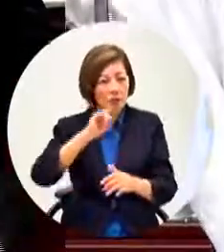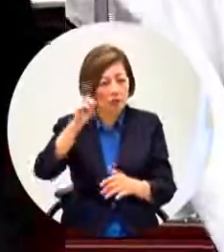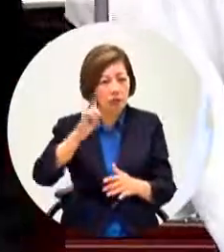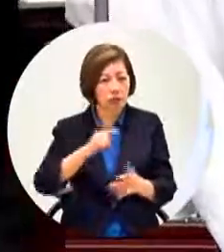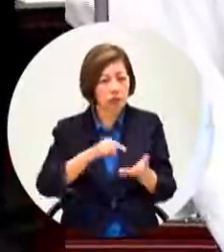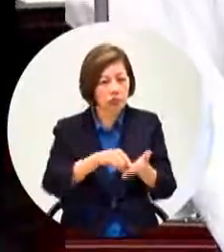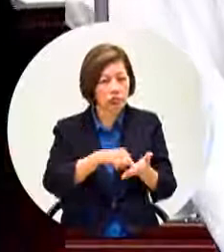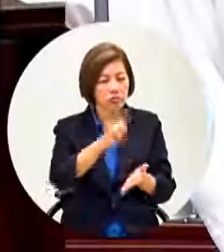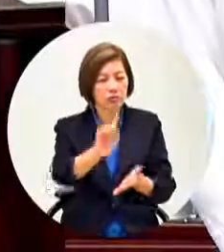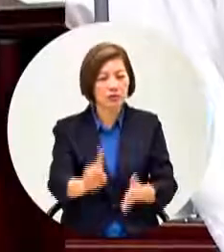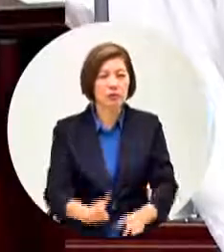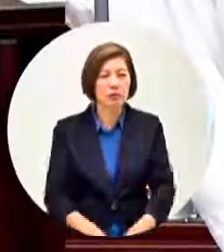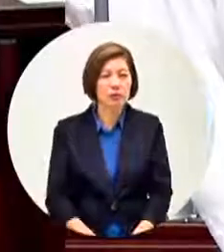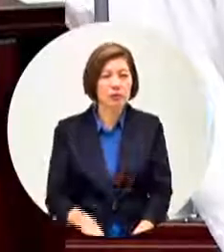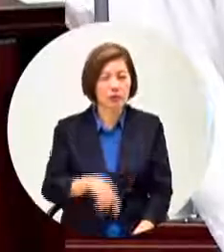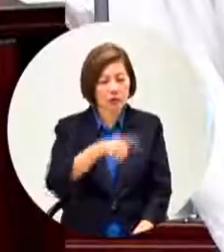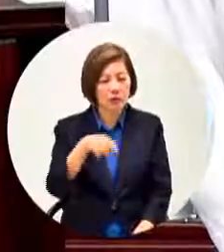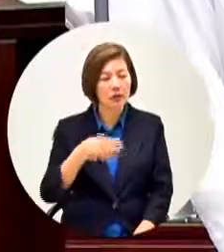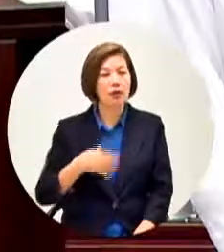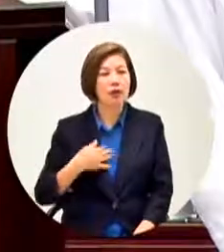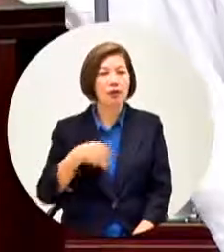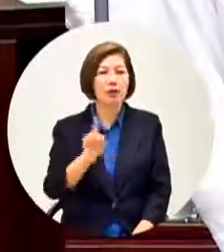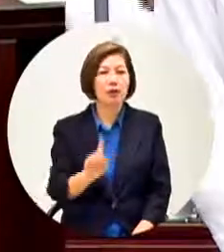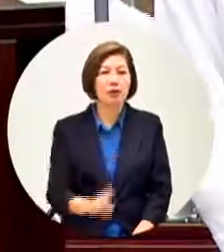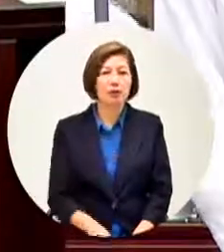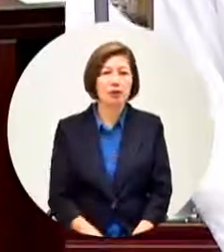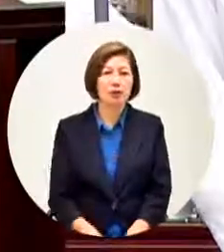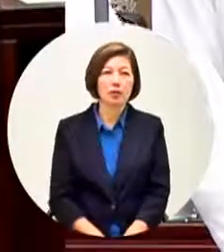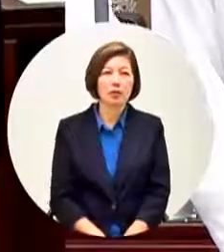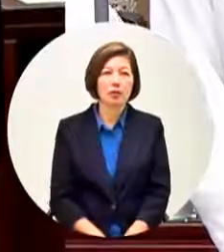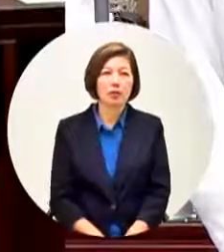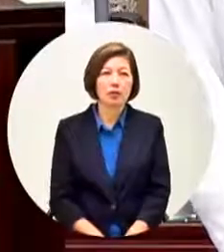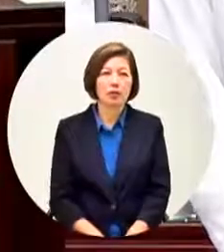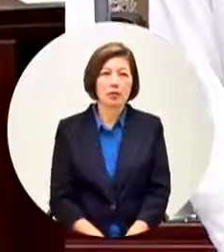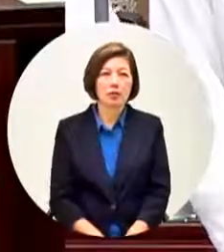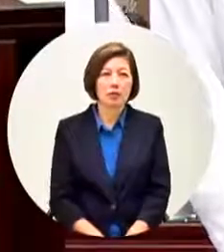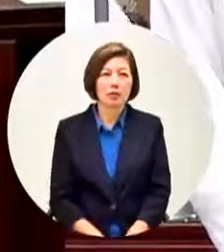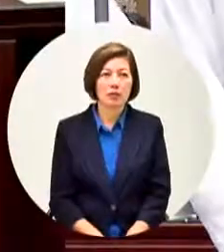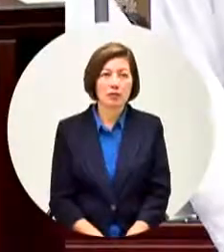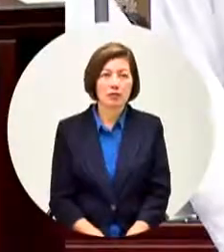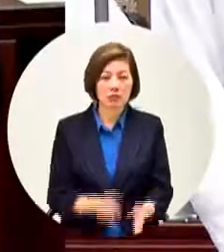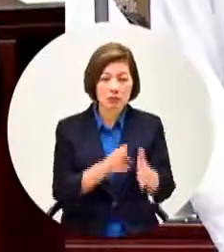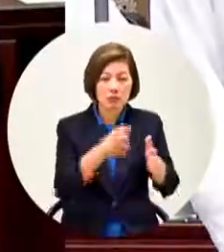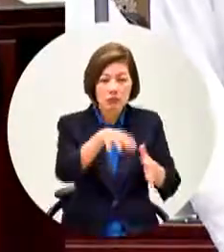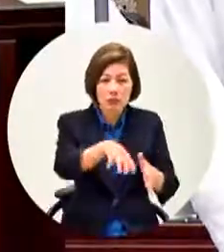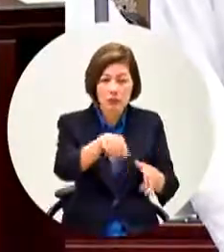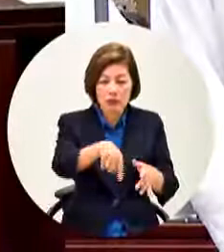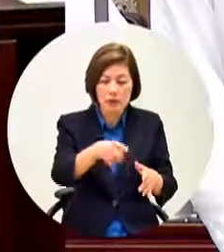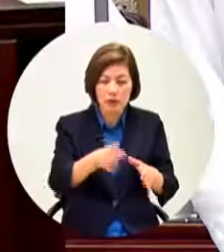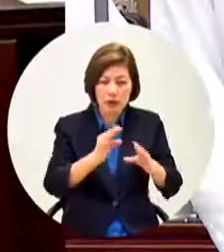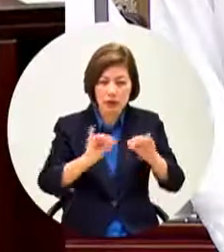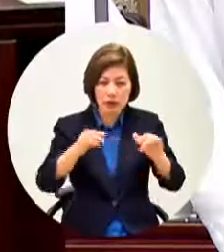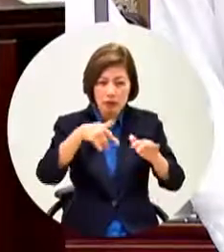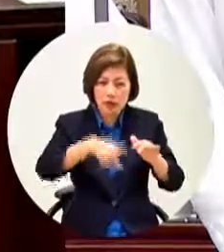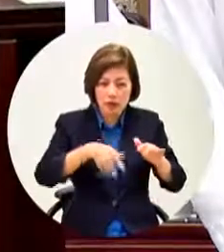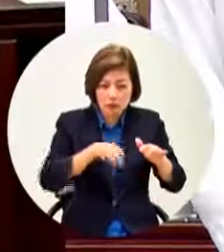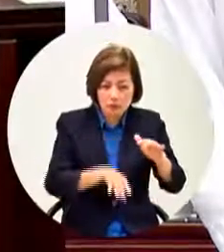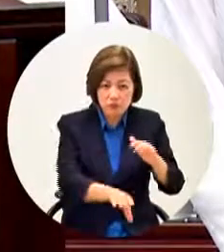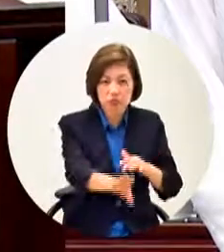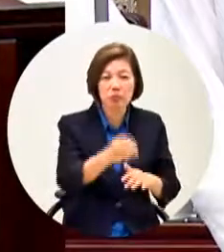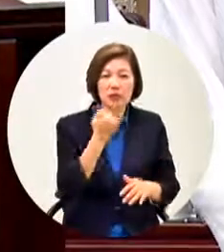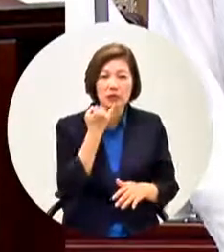个。伊嘛是咧讲，是毋会当把这集用做地下化，卖用高